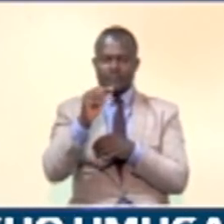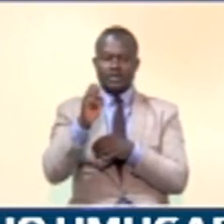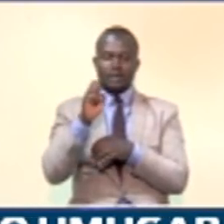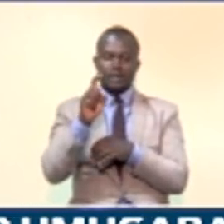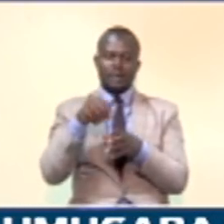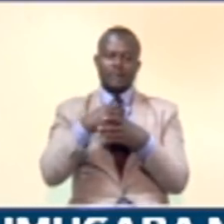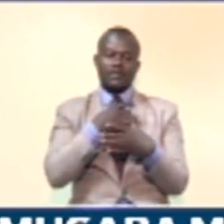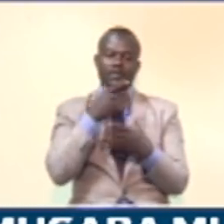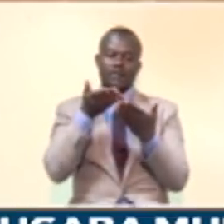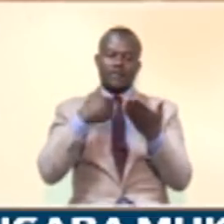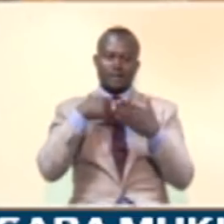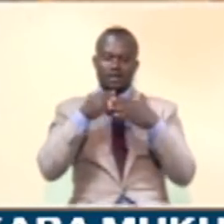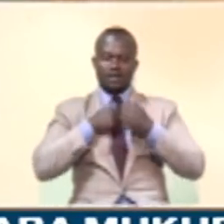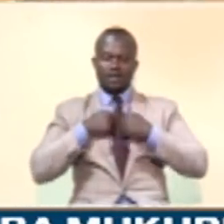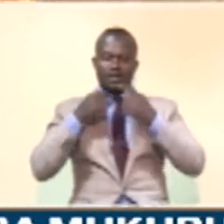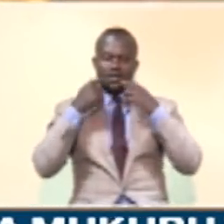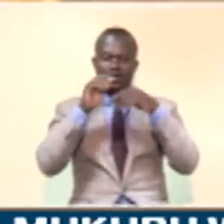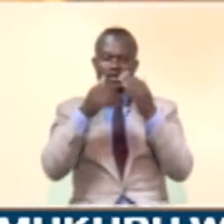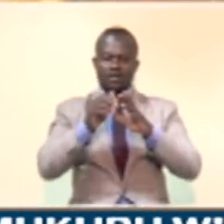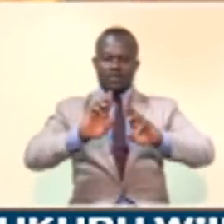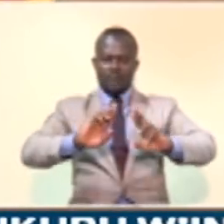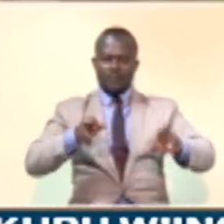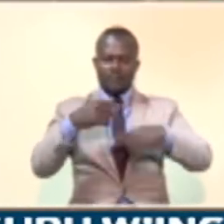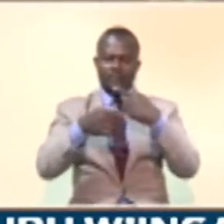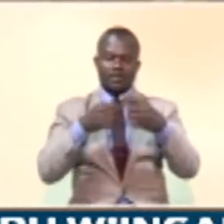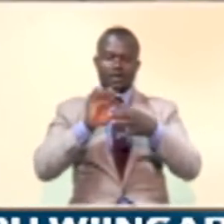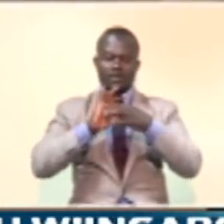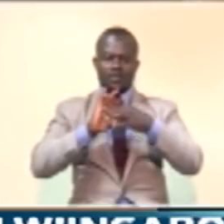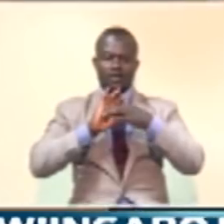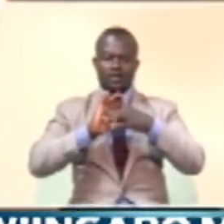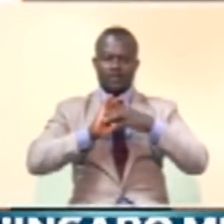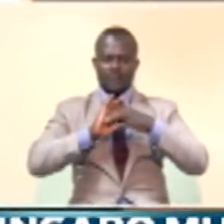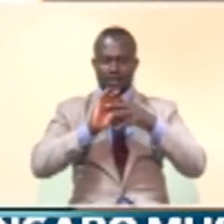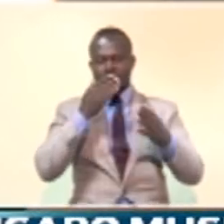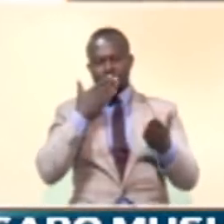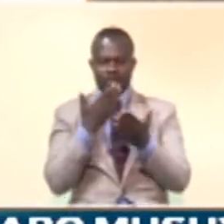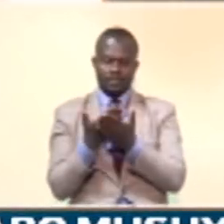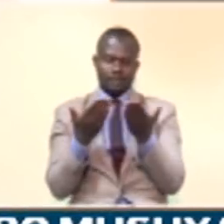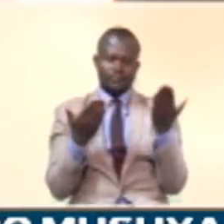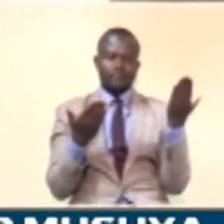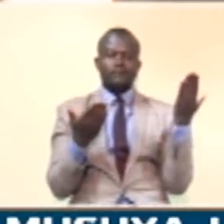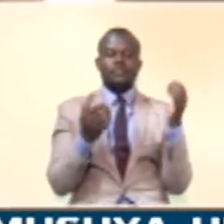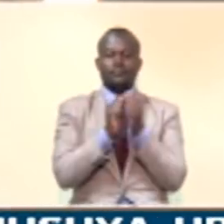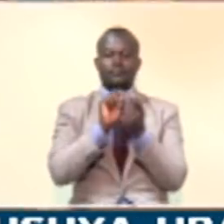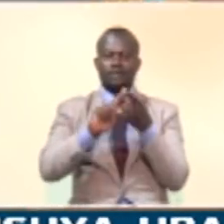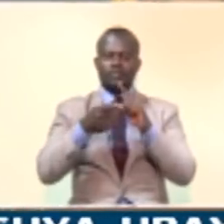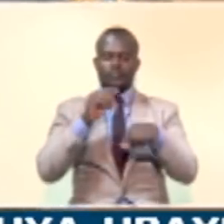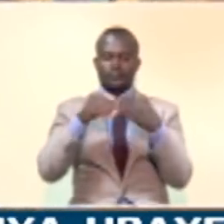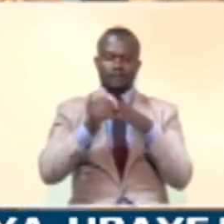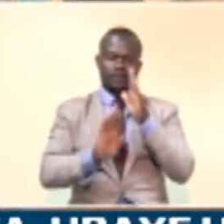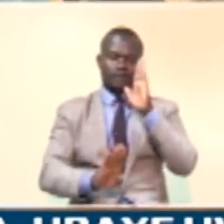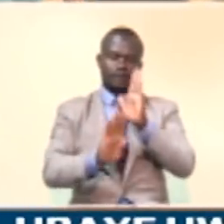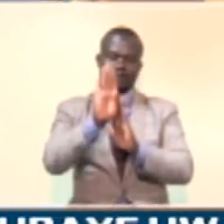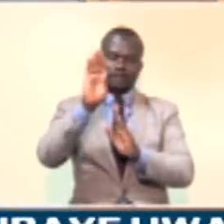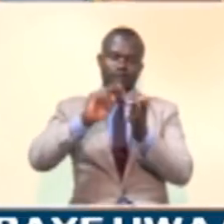mu ruzinduko agirira mu Rwanda batangaza ko biteguye gukomeza kuboneza umubano n'ubushuti ndetse no guteza